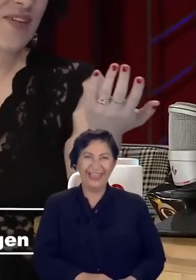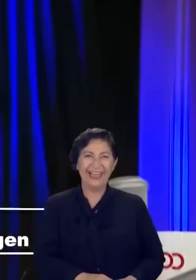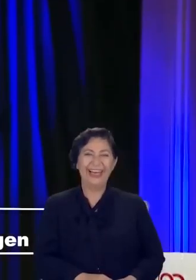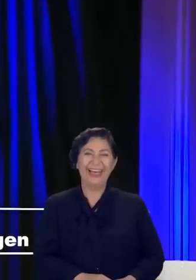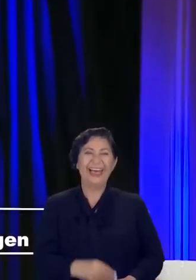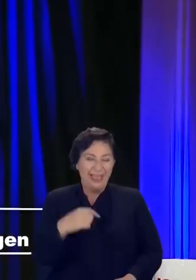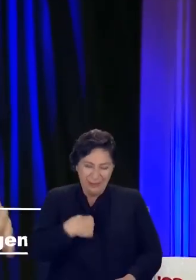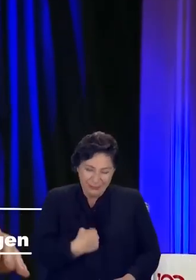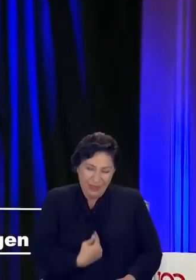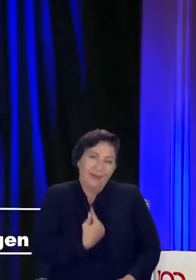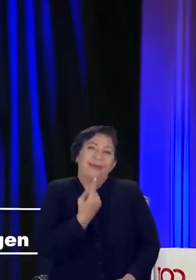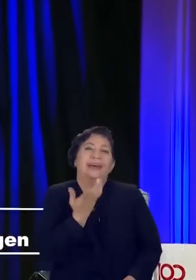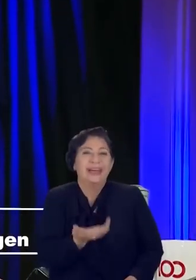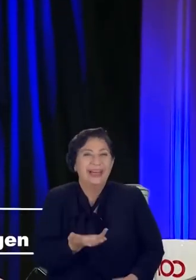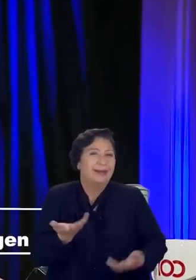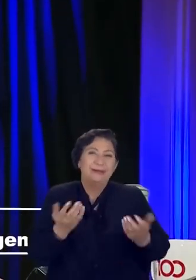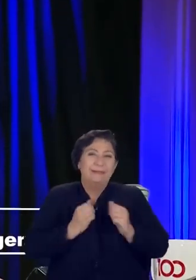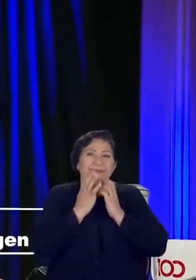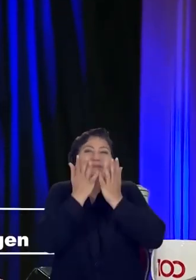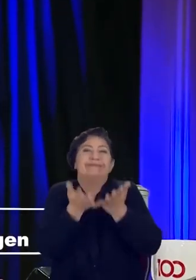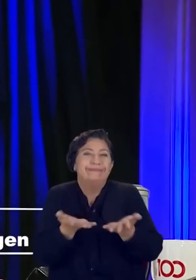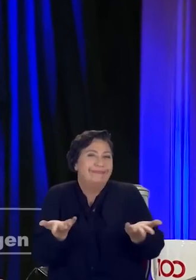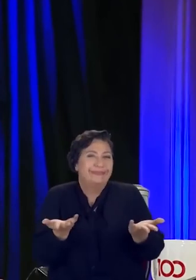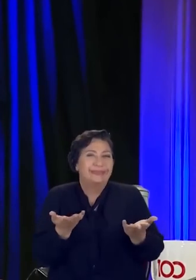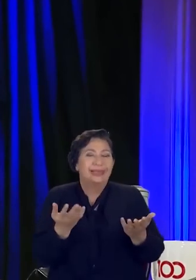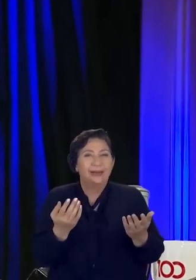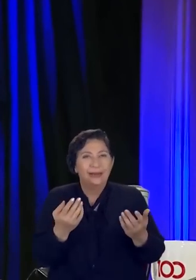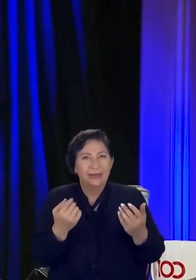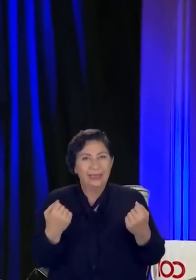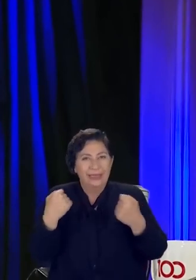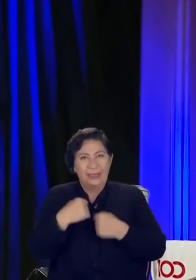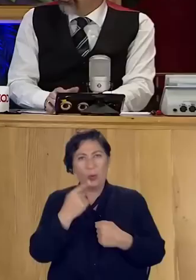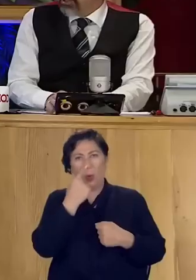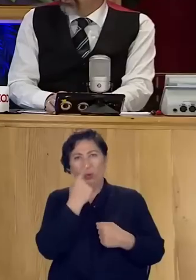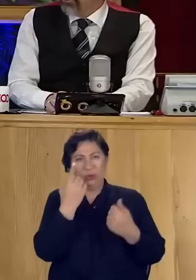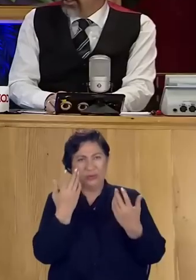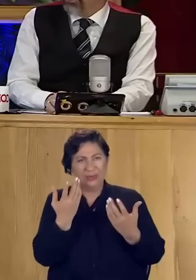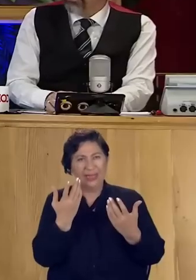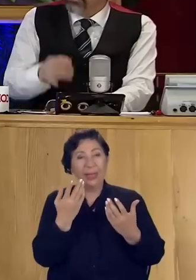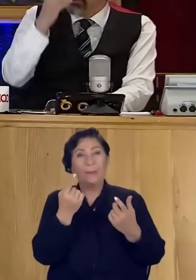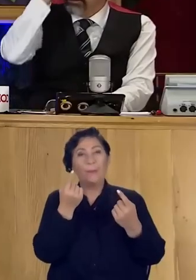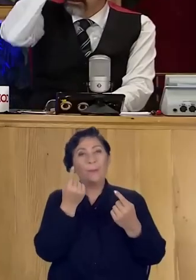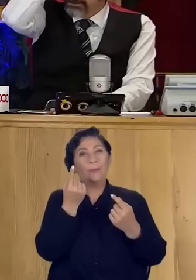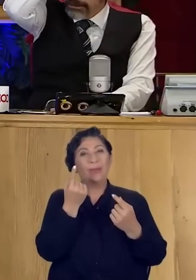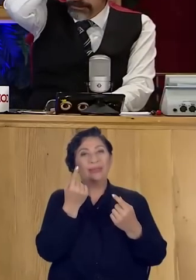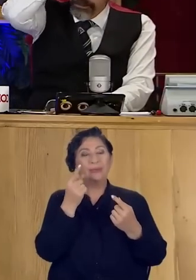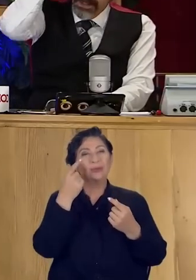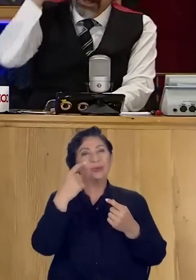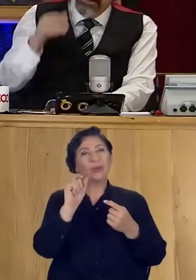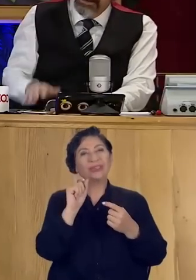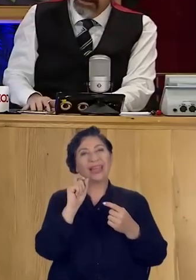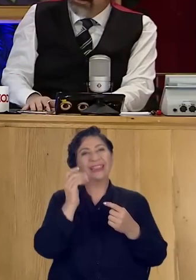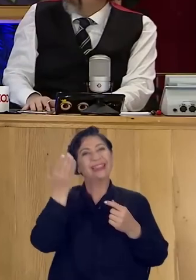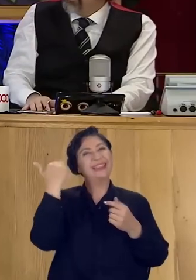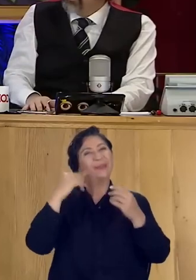yapayım? İçimden böyle geldi ya, işte. Böyle geldi içimden. Ya hırka kokusu diye şarkı mı olur? Güzel bir şarkı mı? Olur. Biraz böyle 90'ları